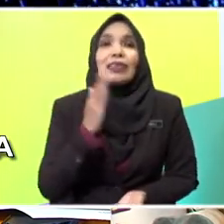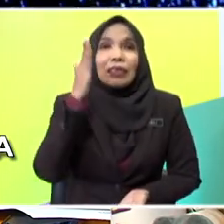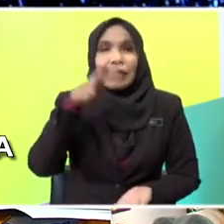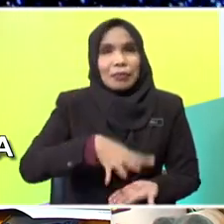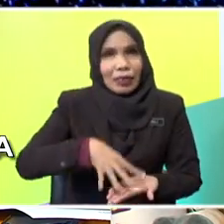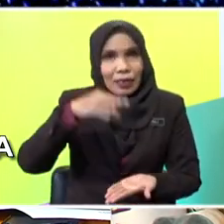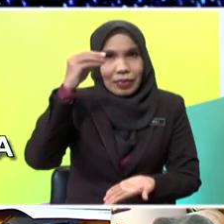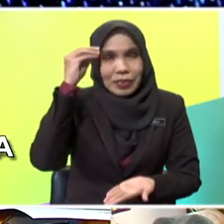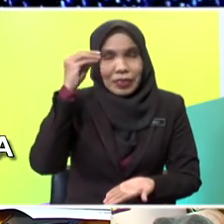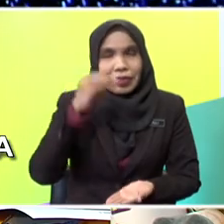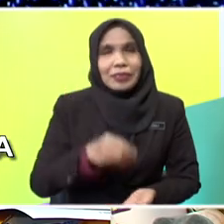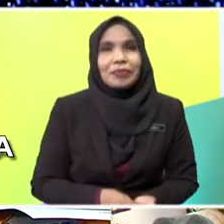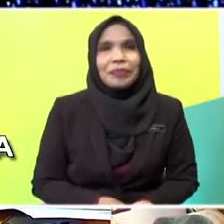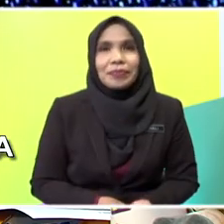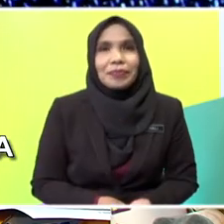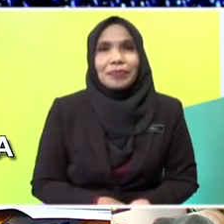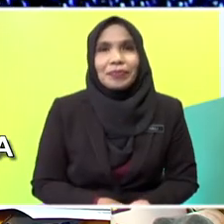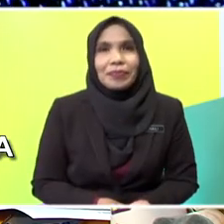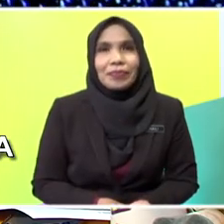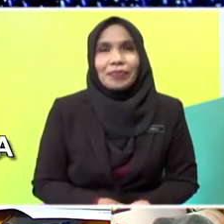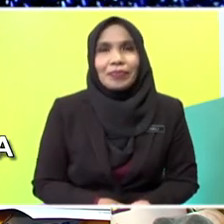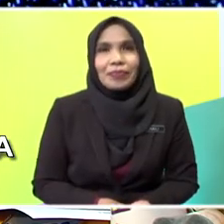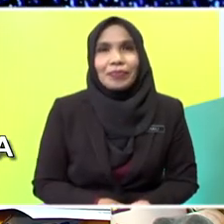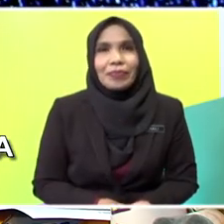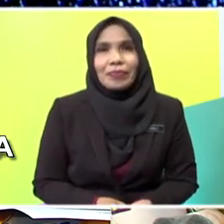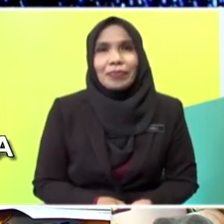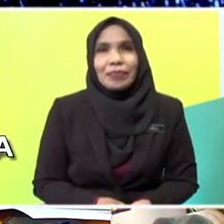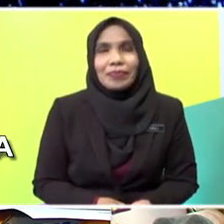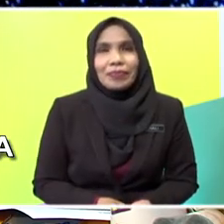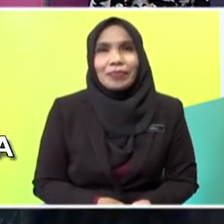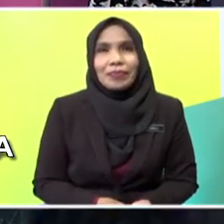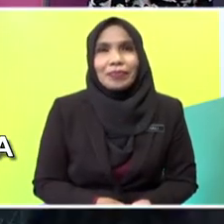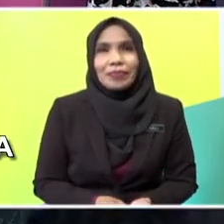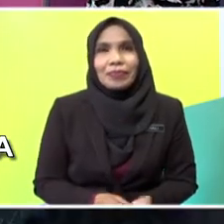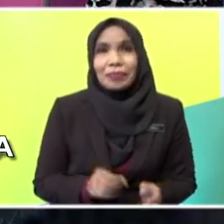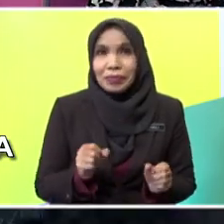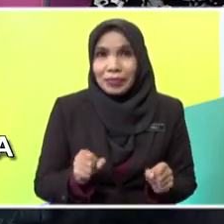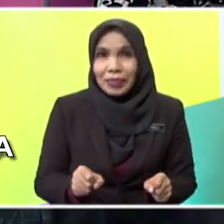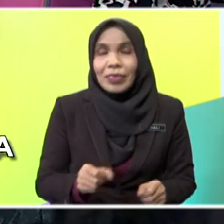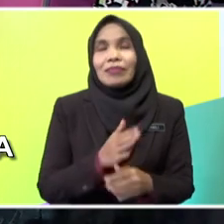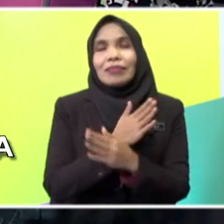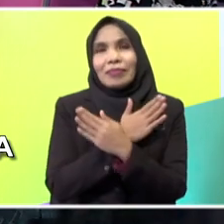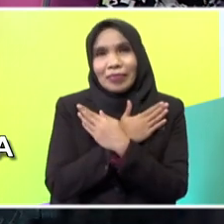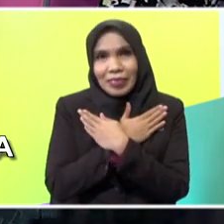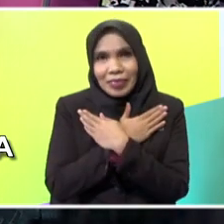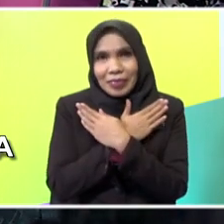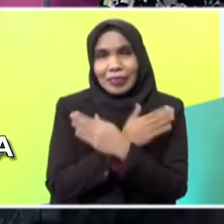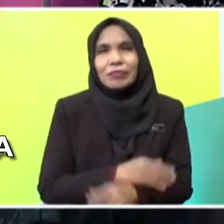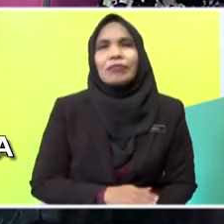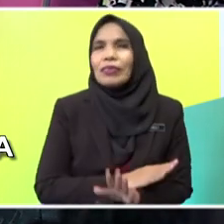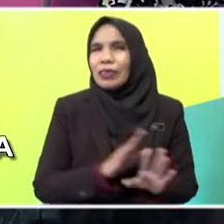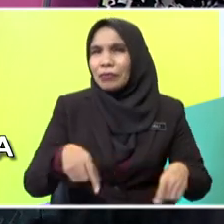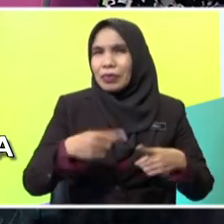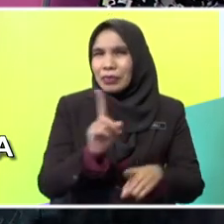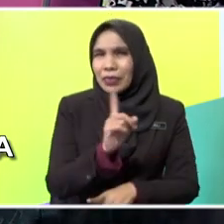dengan ukuran pola baju. Tapi kalau nak berehat sekejap boleh Cikgu? Boleh. Baiklah murid-murid, jangan ke